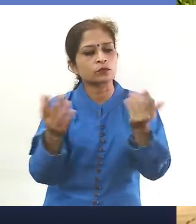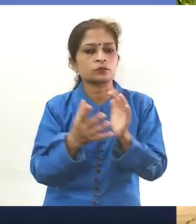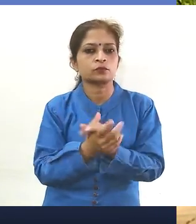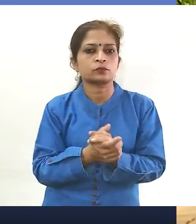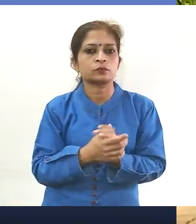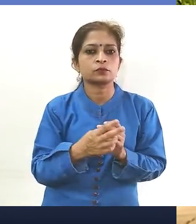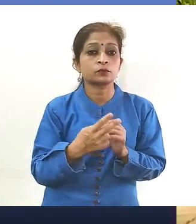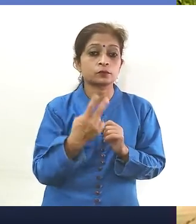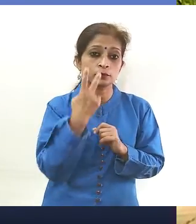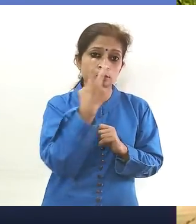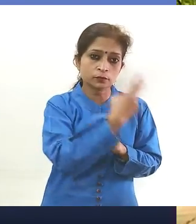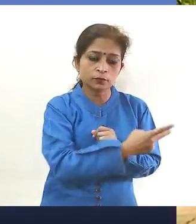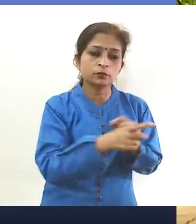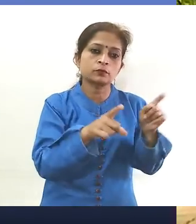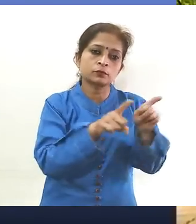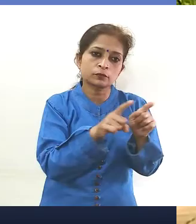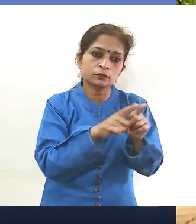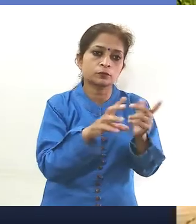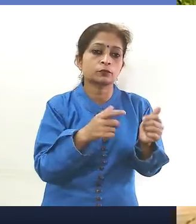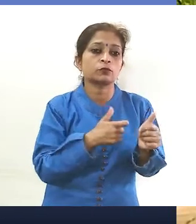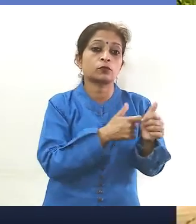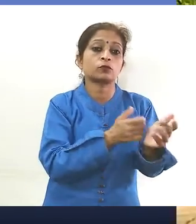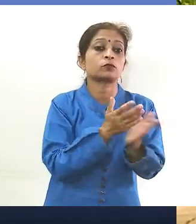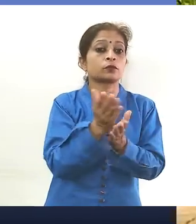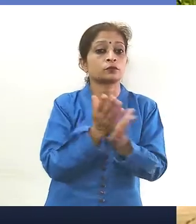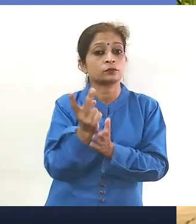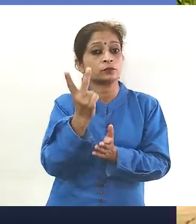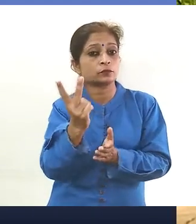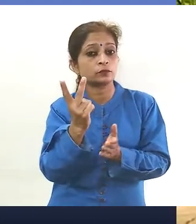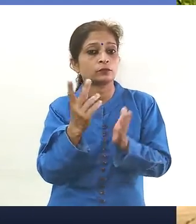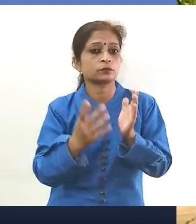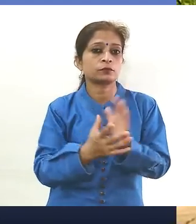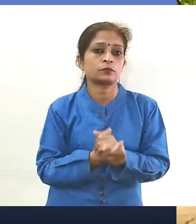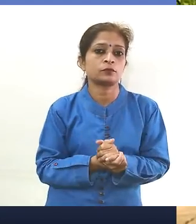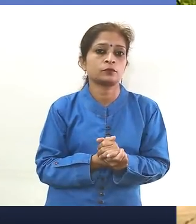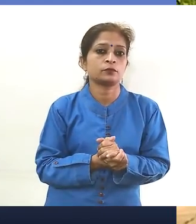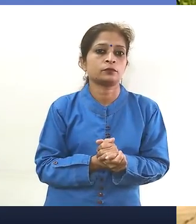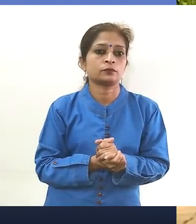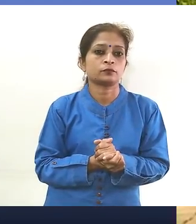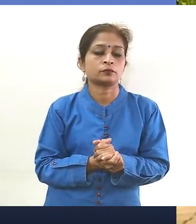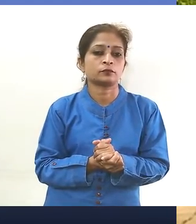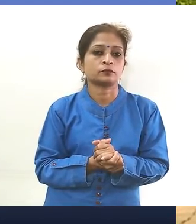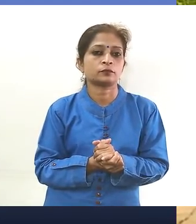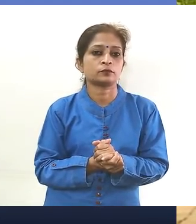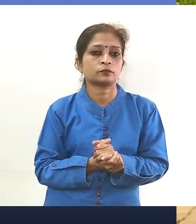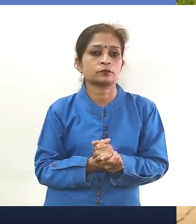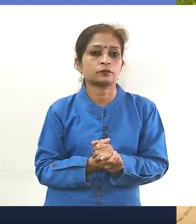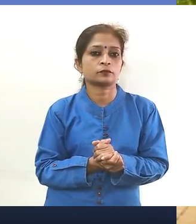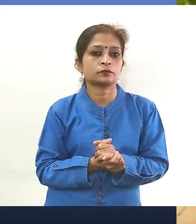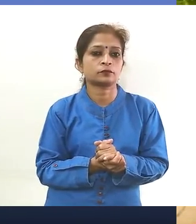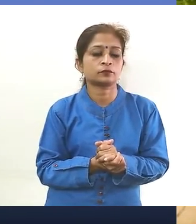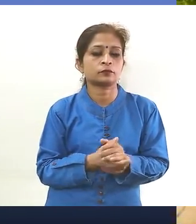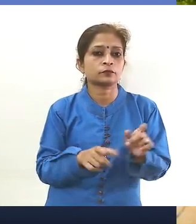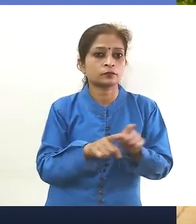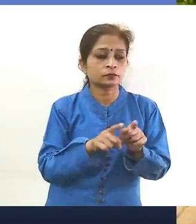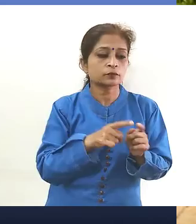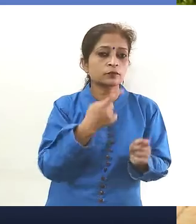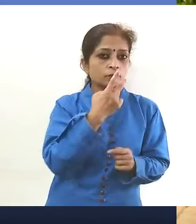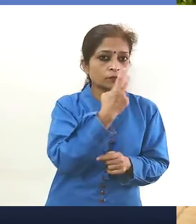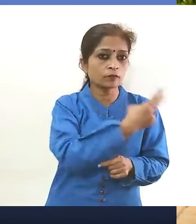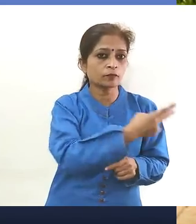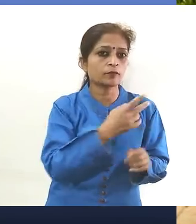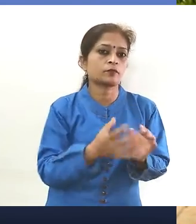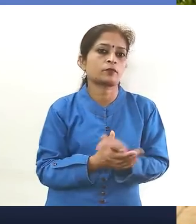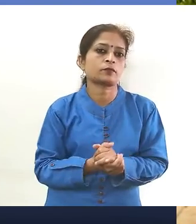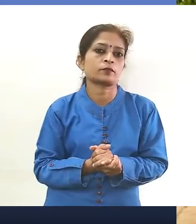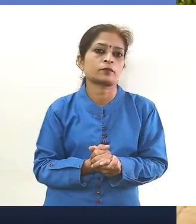ऐसे आराम से किया, थोड़ा देर रुका, फिर ऐसे तेरे भुजंगासन भी कर सकते हैं, कंधे के ऊपर से विपरीत दिशा के पैर